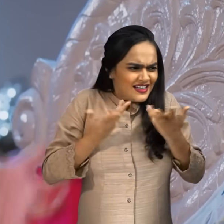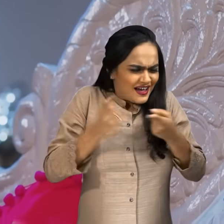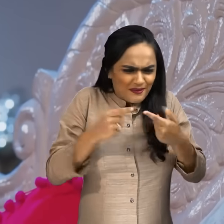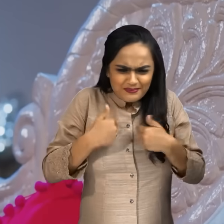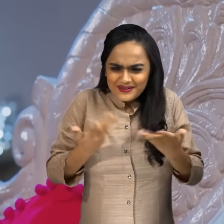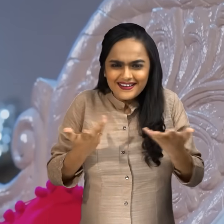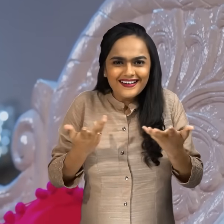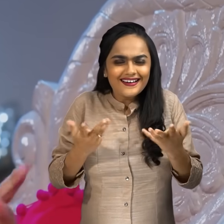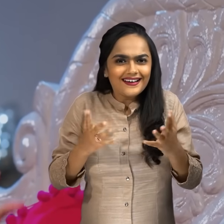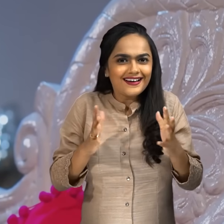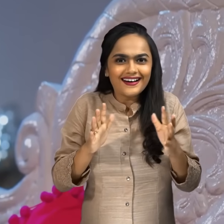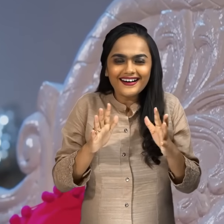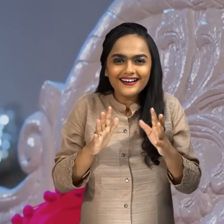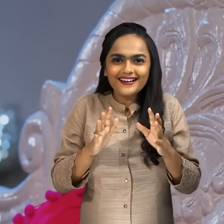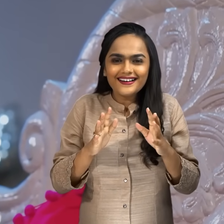क्या हो रहा है तुझे?